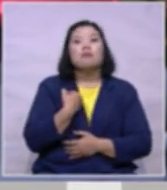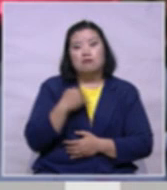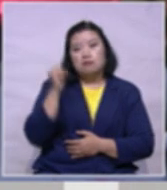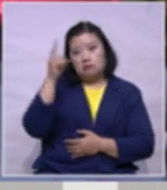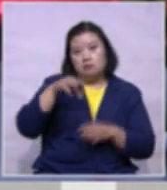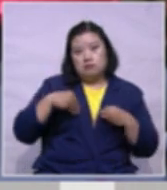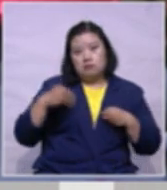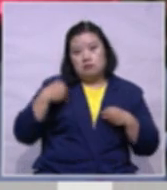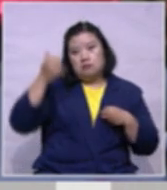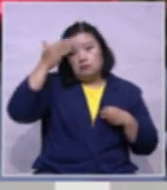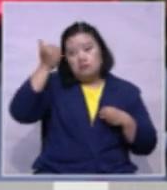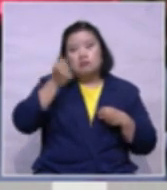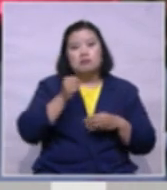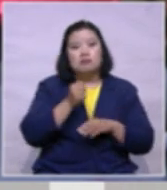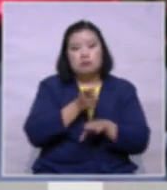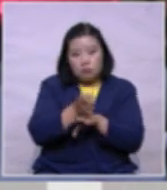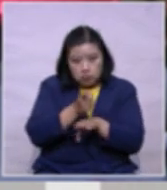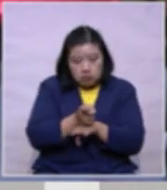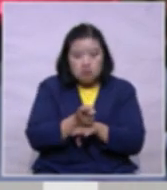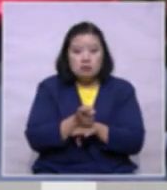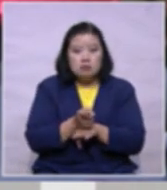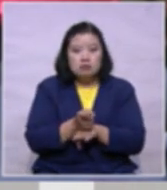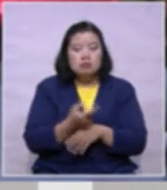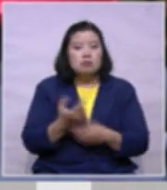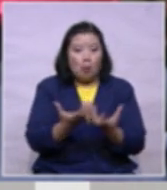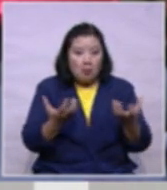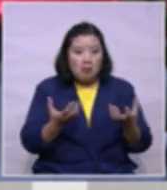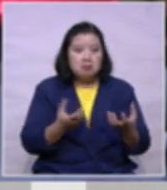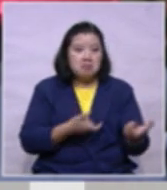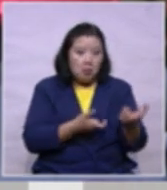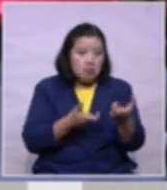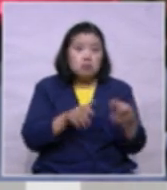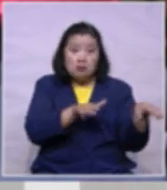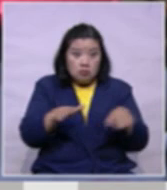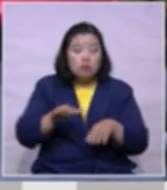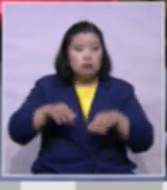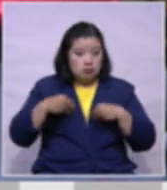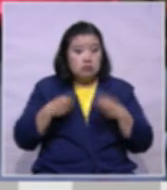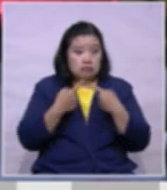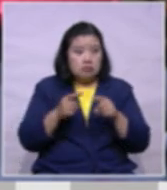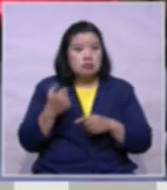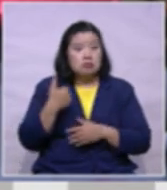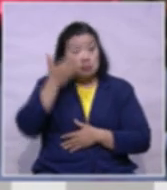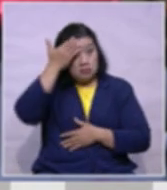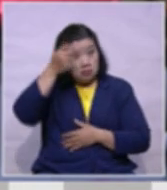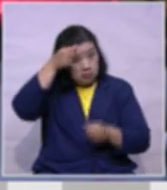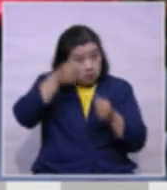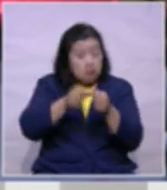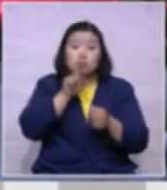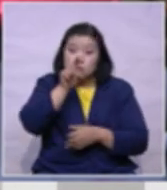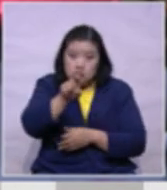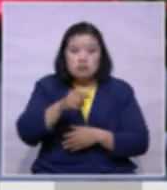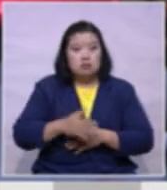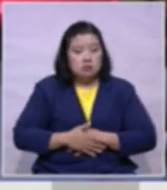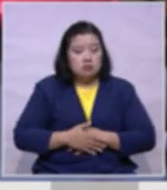ถถังอาวุธเต็มไปหมดแต่ประโยคสุดท้ายนี่ผมอยากจะถามท่านยกว่าท่านจำได้ไหมและ